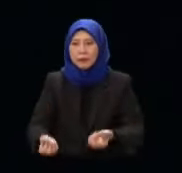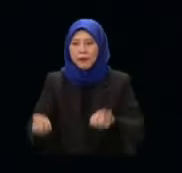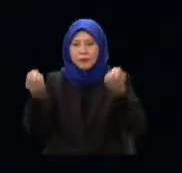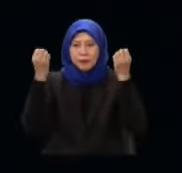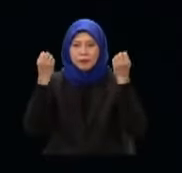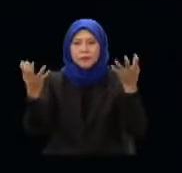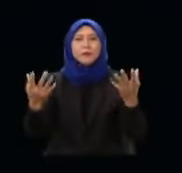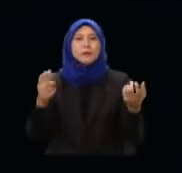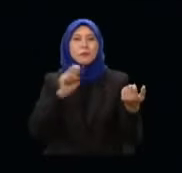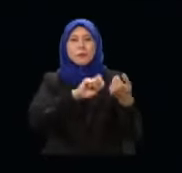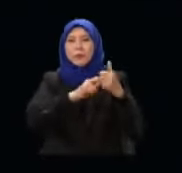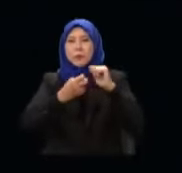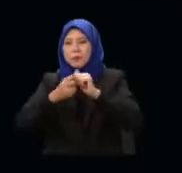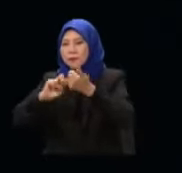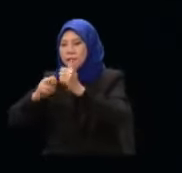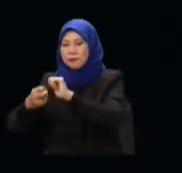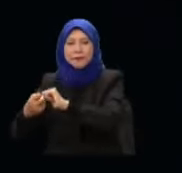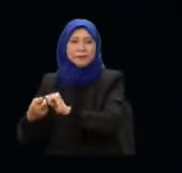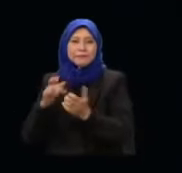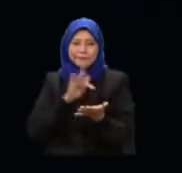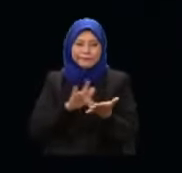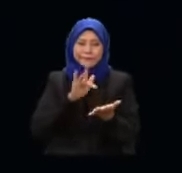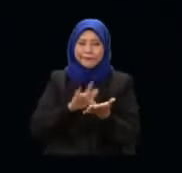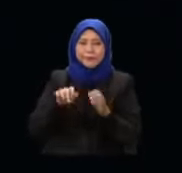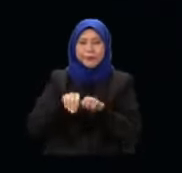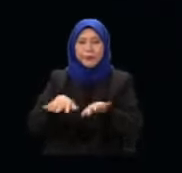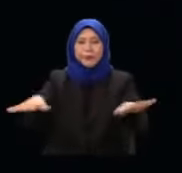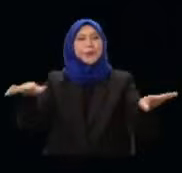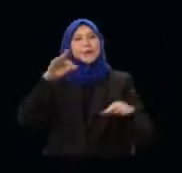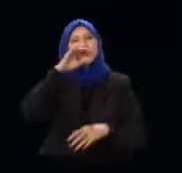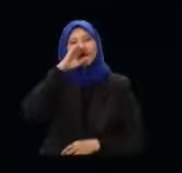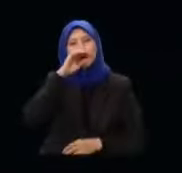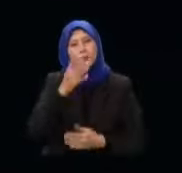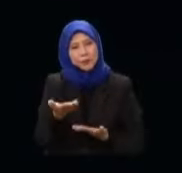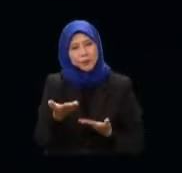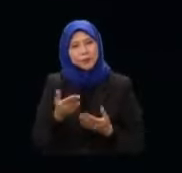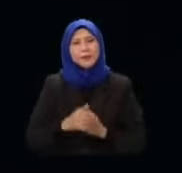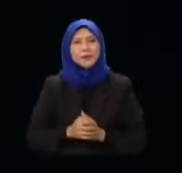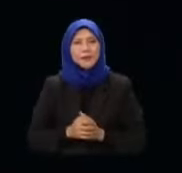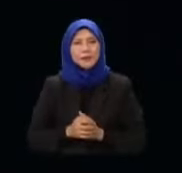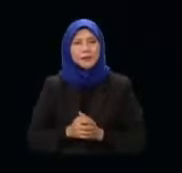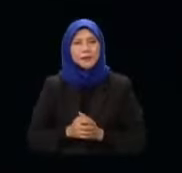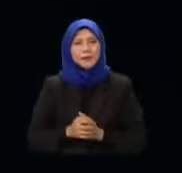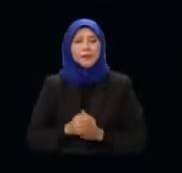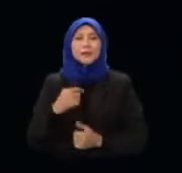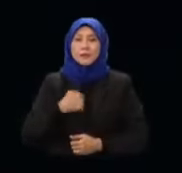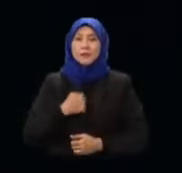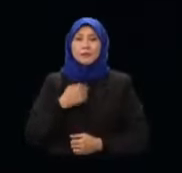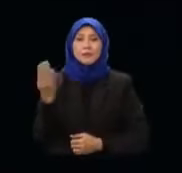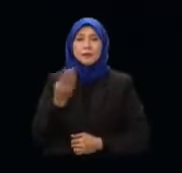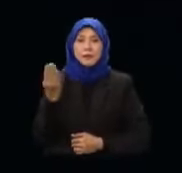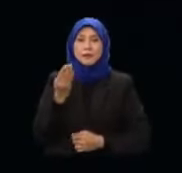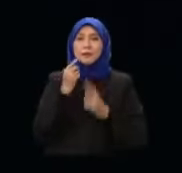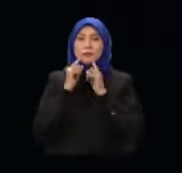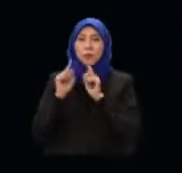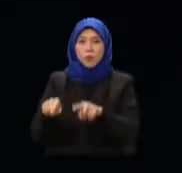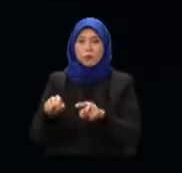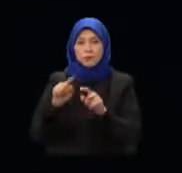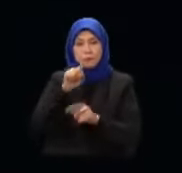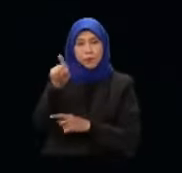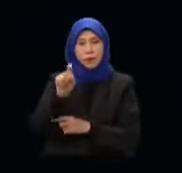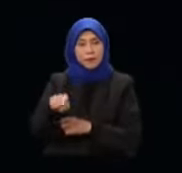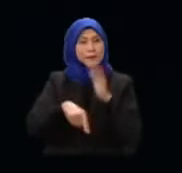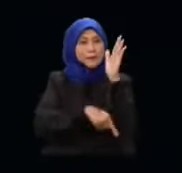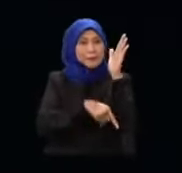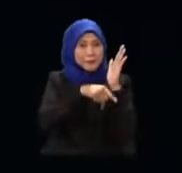banyak sangat masalah mccafferty yang sedang direka dalam media sosial dan kalau di sayur Yasin persoalan ide palingan